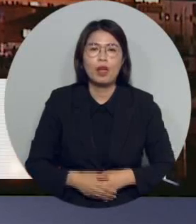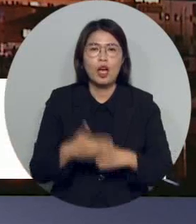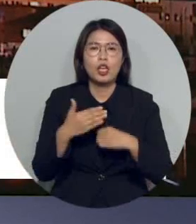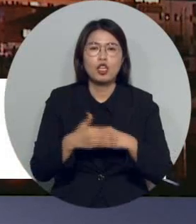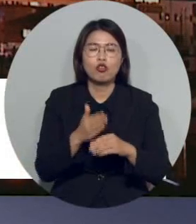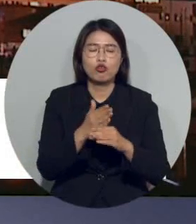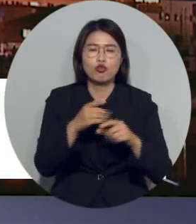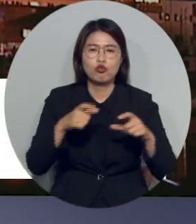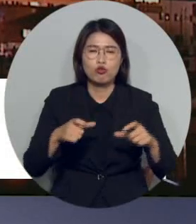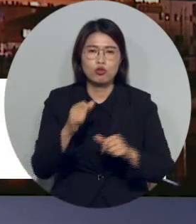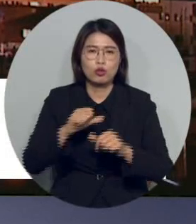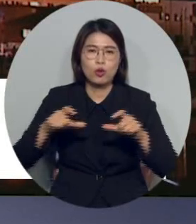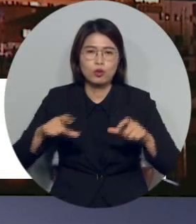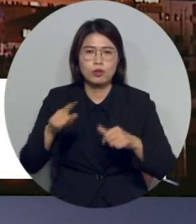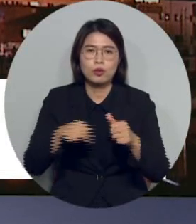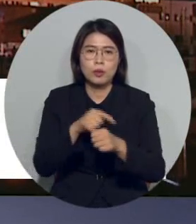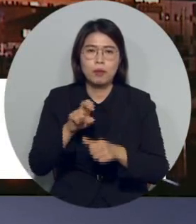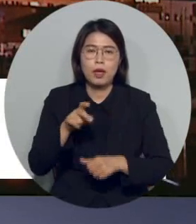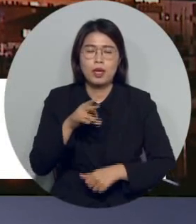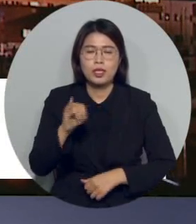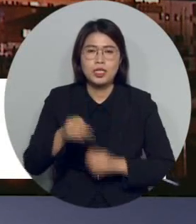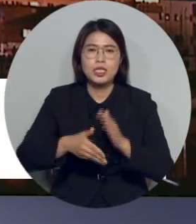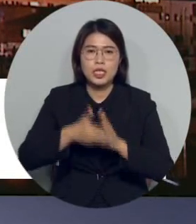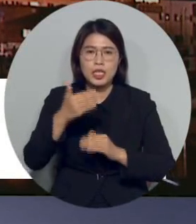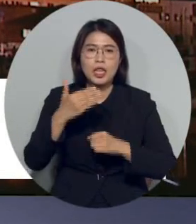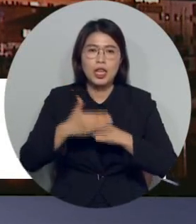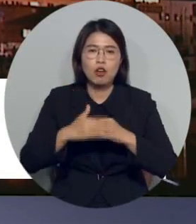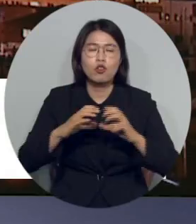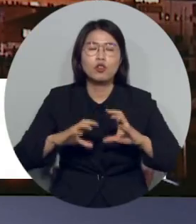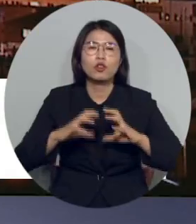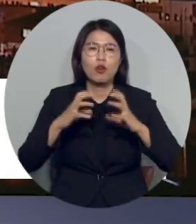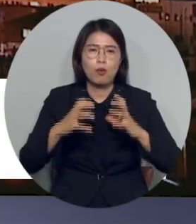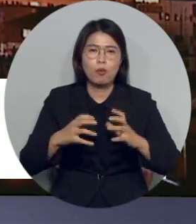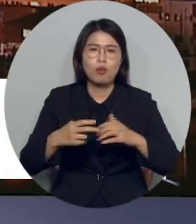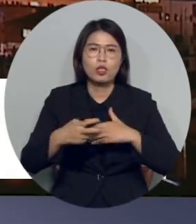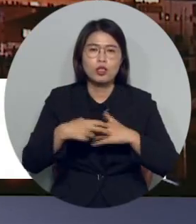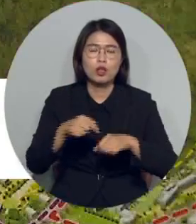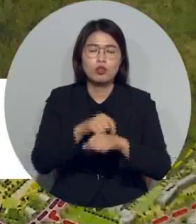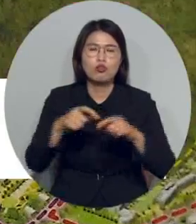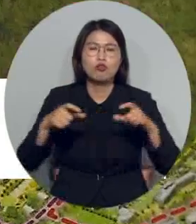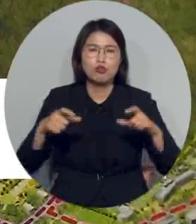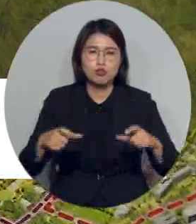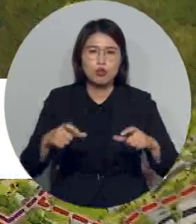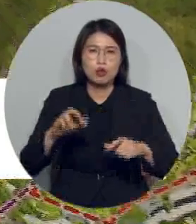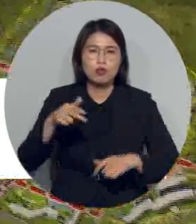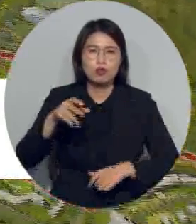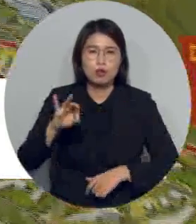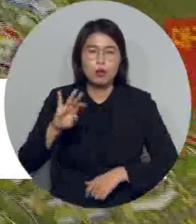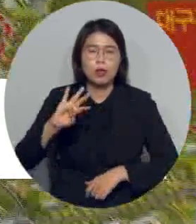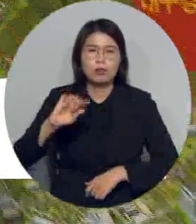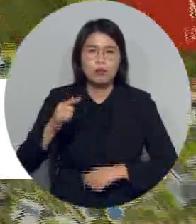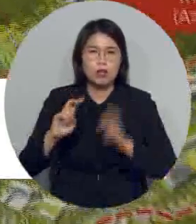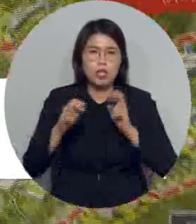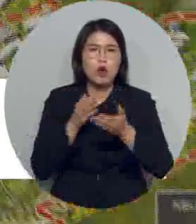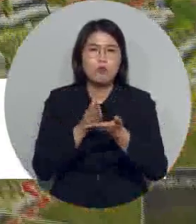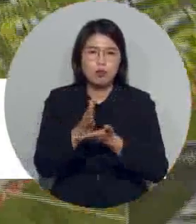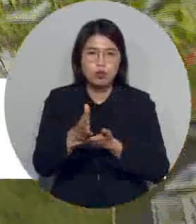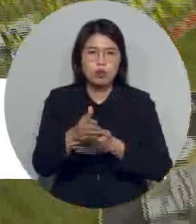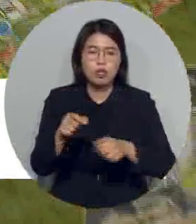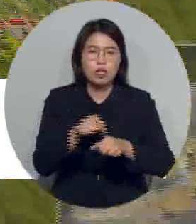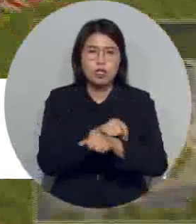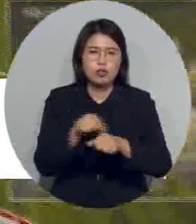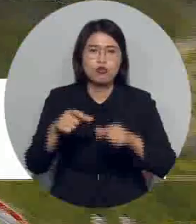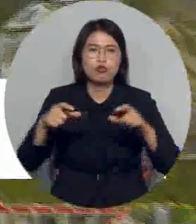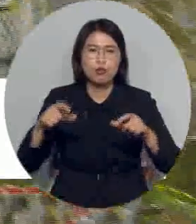대구 중구 가 수성구 일원에 메디시티 대구 글로벌 의료 특구 가 중소 벤처 기업으로 부터 지역특화 발전